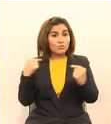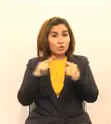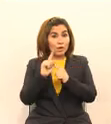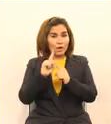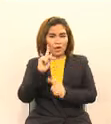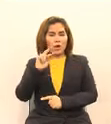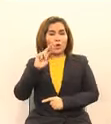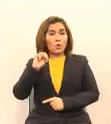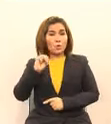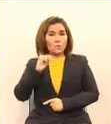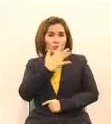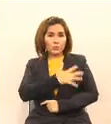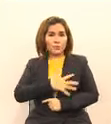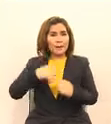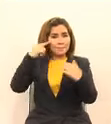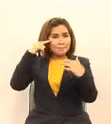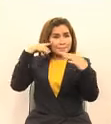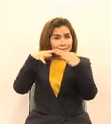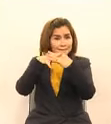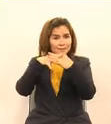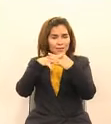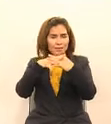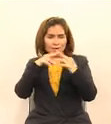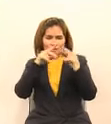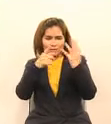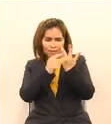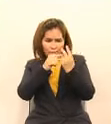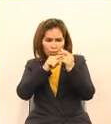ภาพจิตนะครับขออนุญาตเปิดสไลด์ครับ